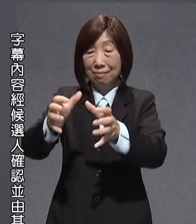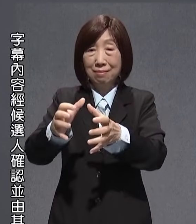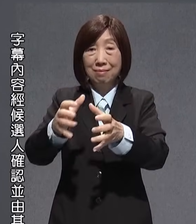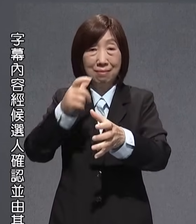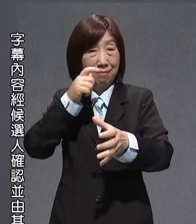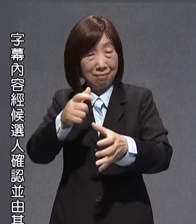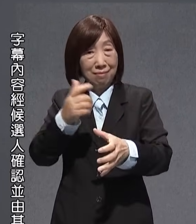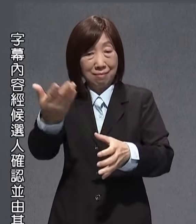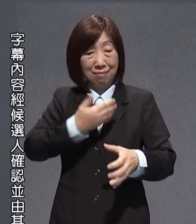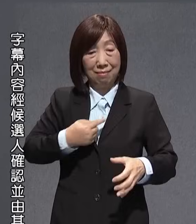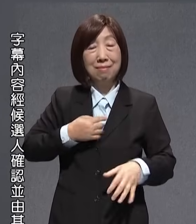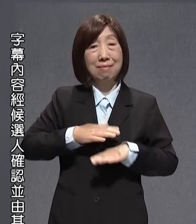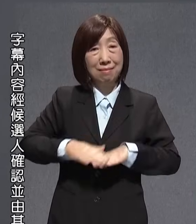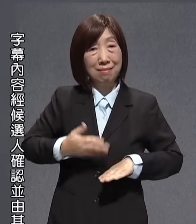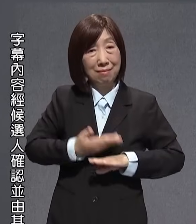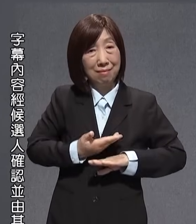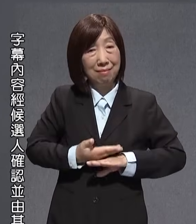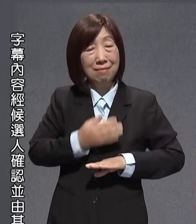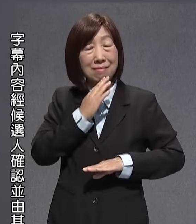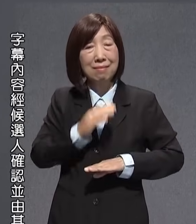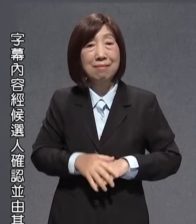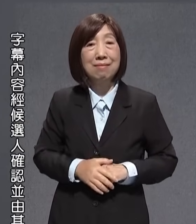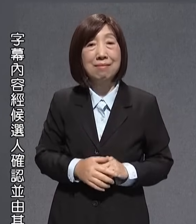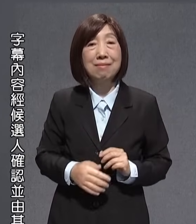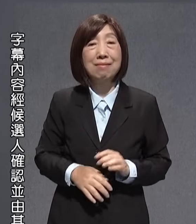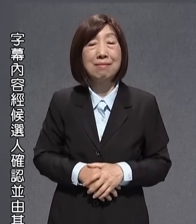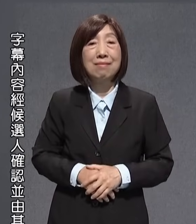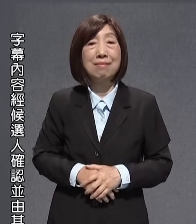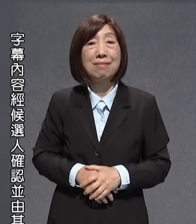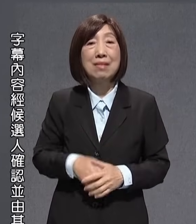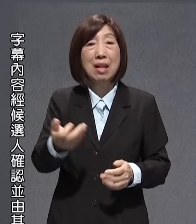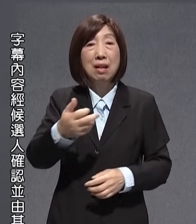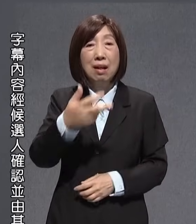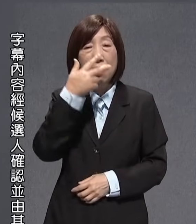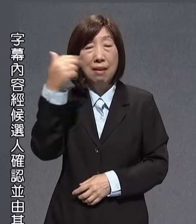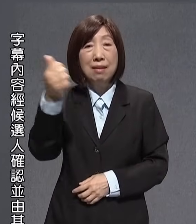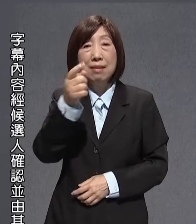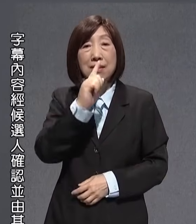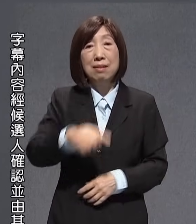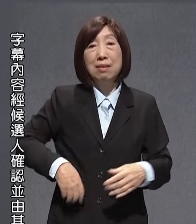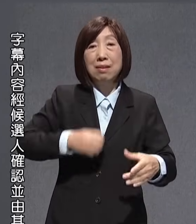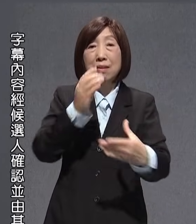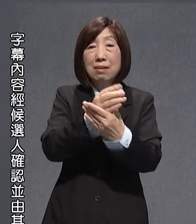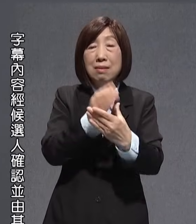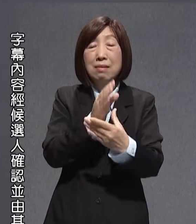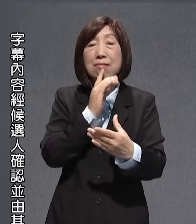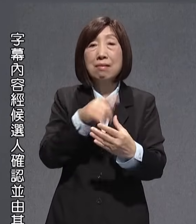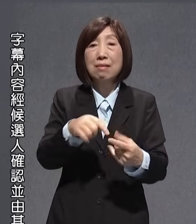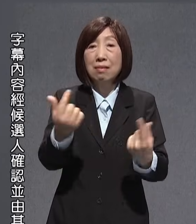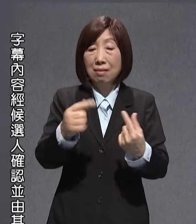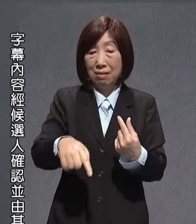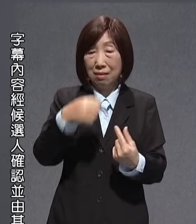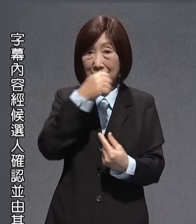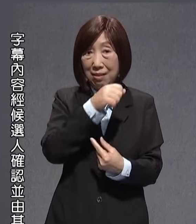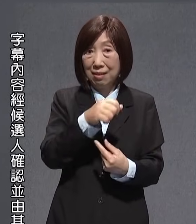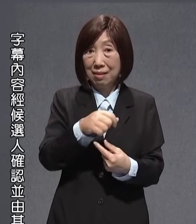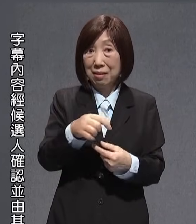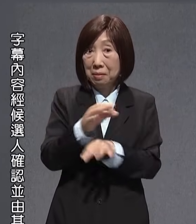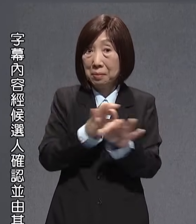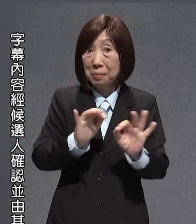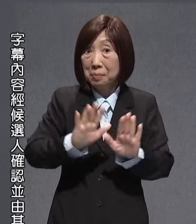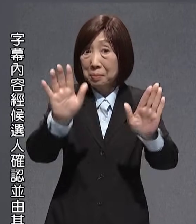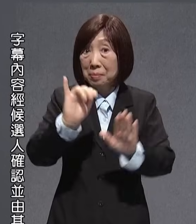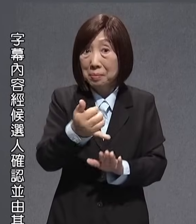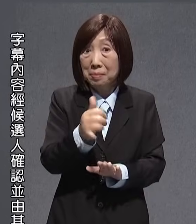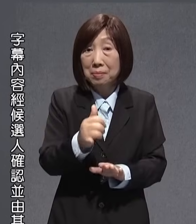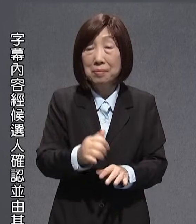担心嘛，所以我要解释一下。头拄仔咧讲赖主席咧讲投资，好像我们台湾的经济很蓬勃发展，经